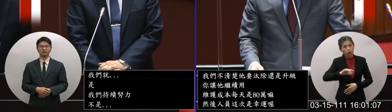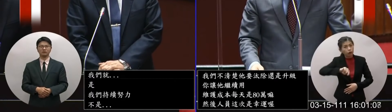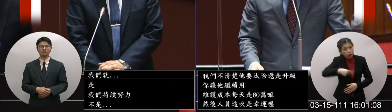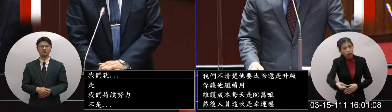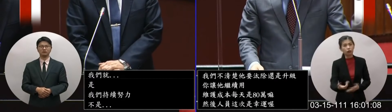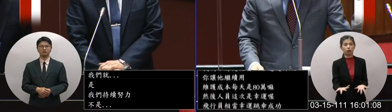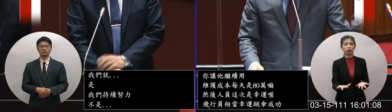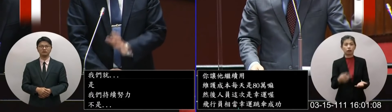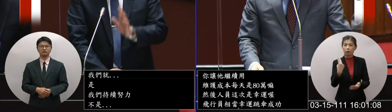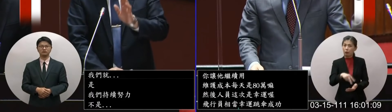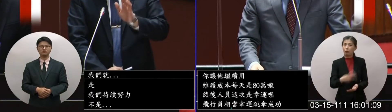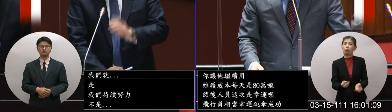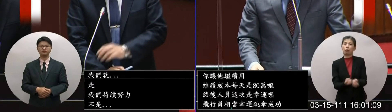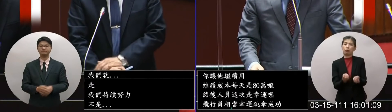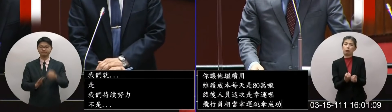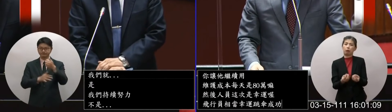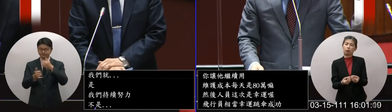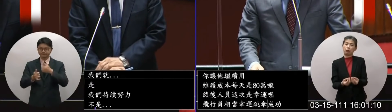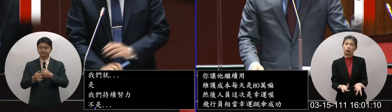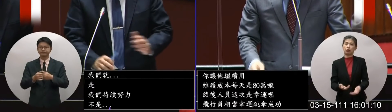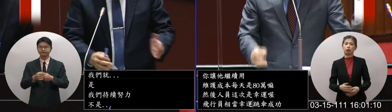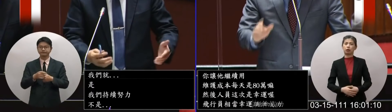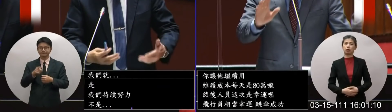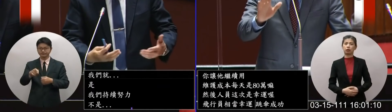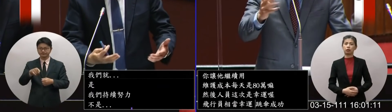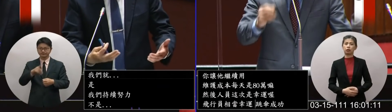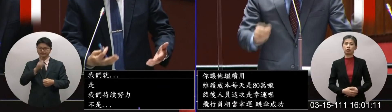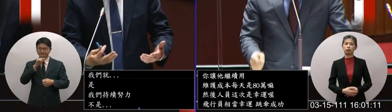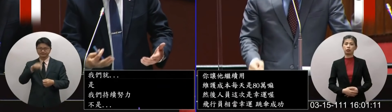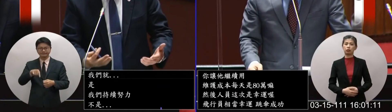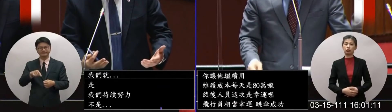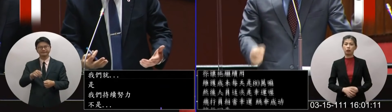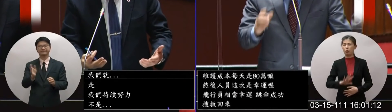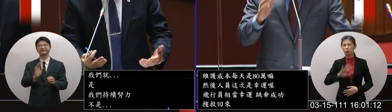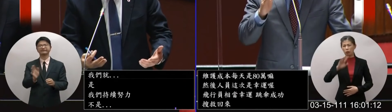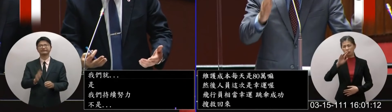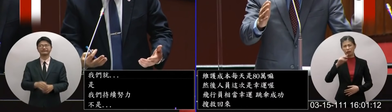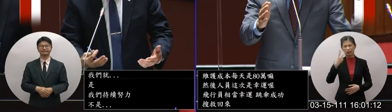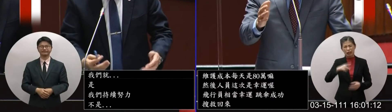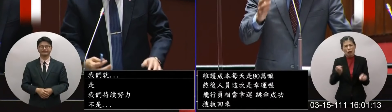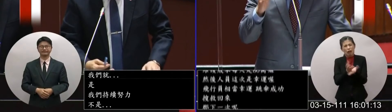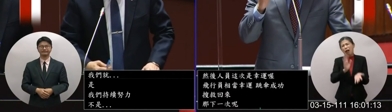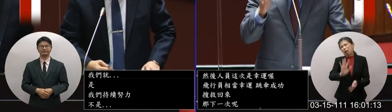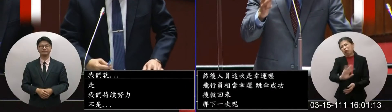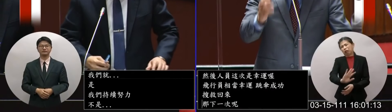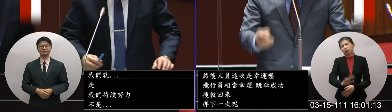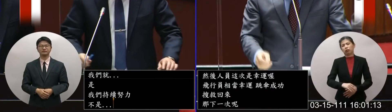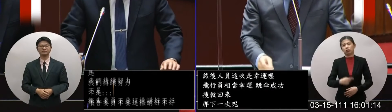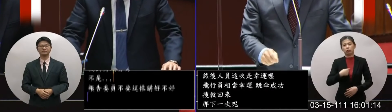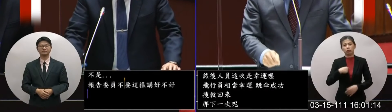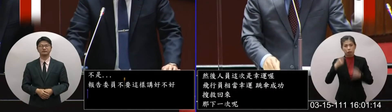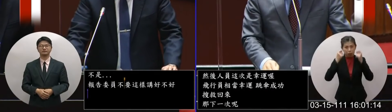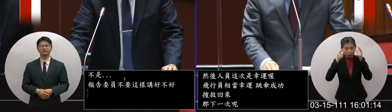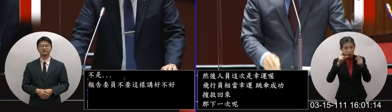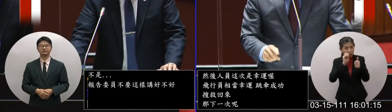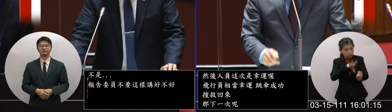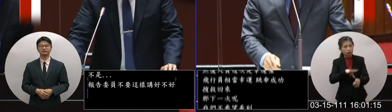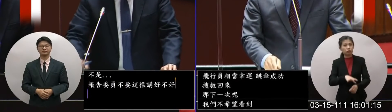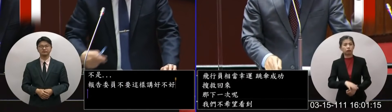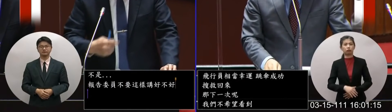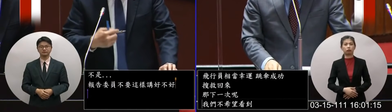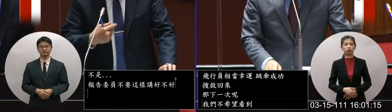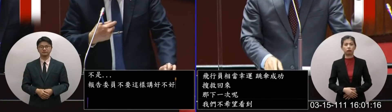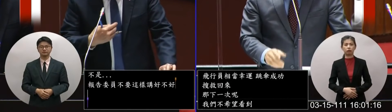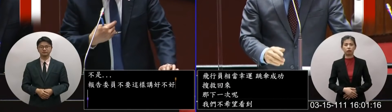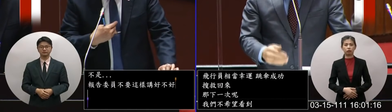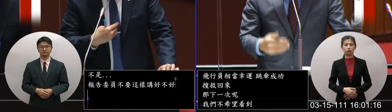次呢？ 委员不要这样讲好不好，我们当然 我们不希望看到，所以部长我是要提醒你们这个事情要有